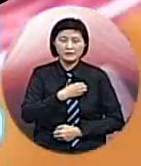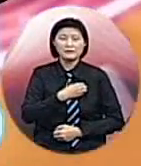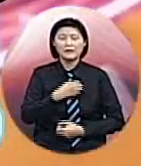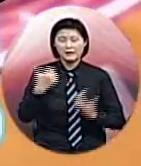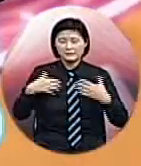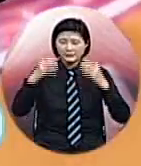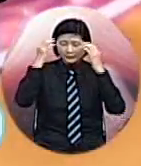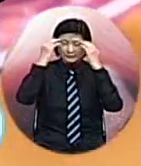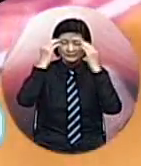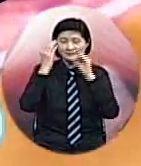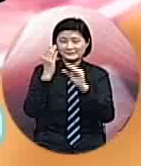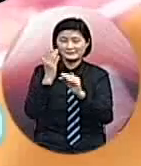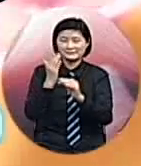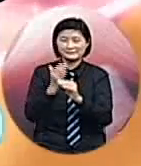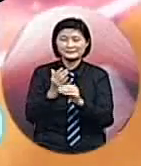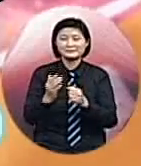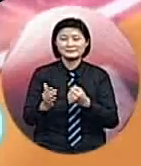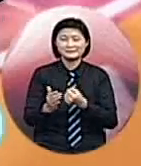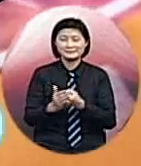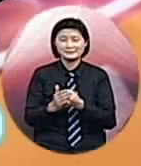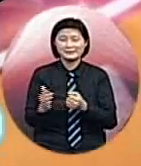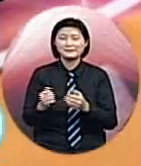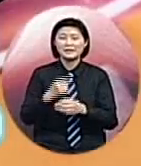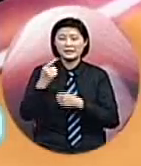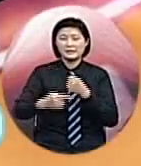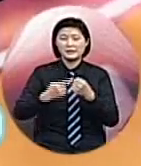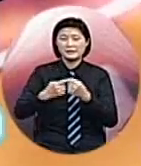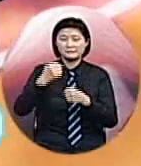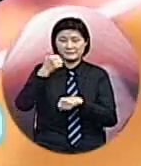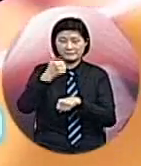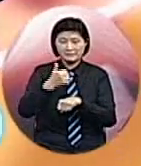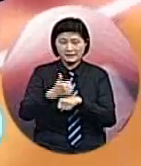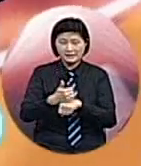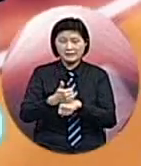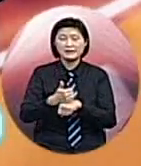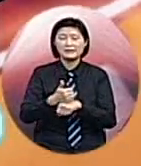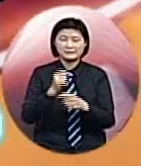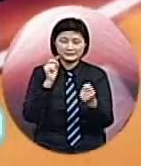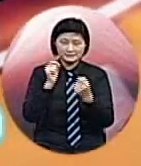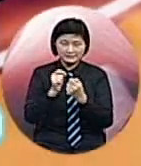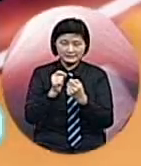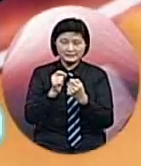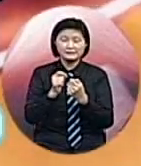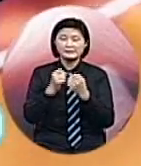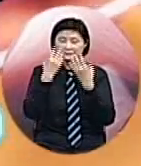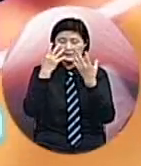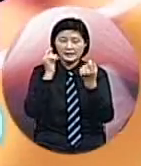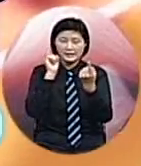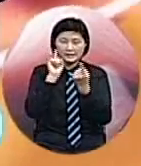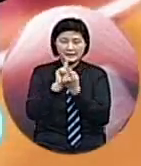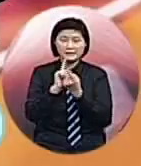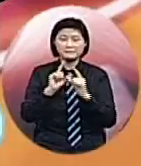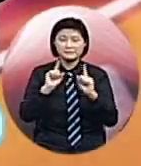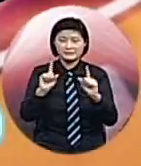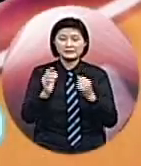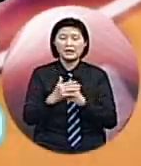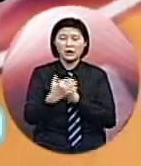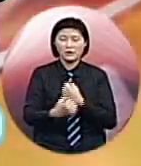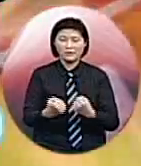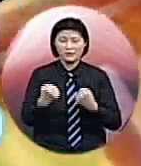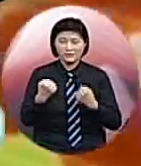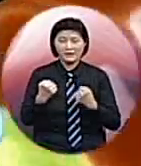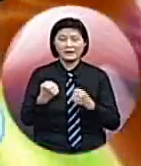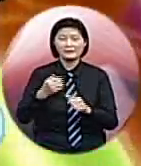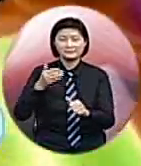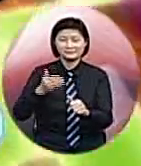항상 많으시거든요. 네. 네 그래서 연말에 또 다가오고 해서 새해도 네. 다가오고 해서 건강하시고 오늘 만났지만은